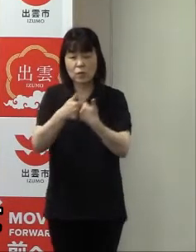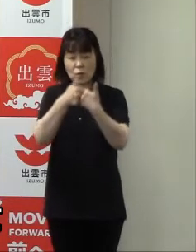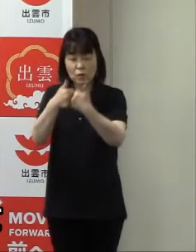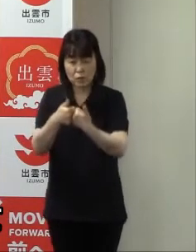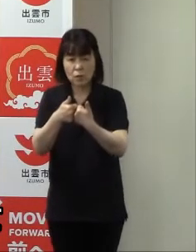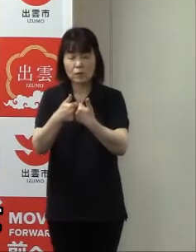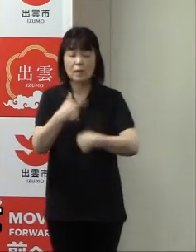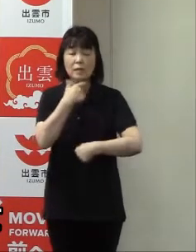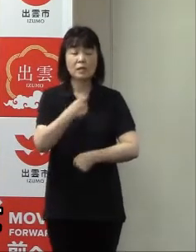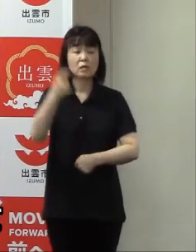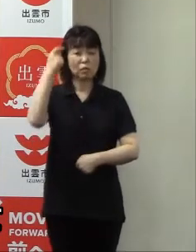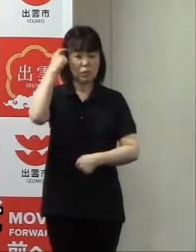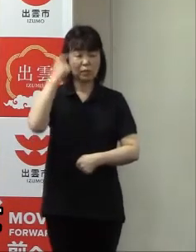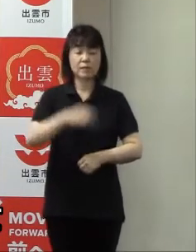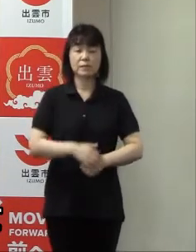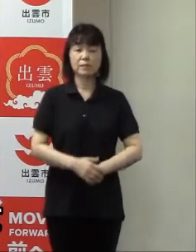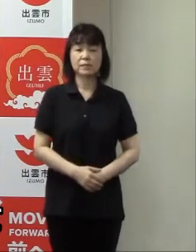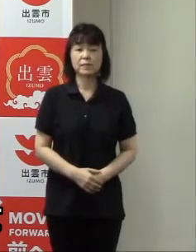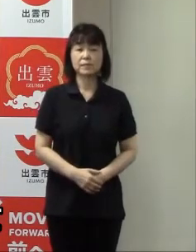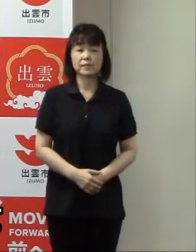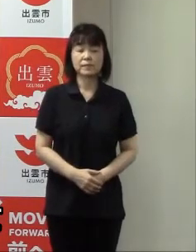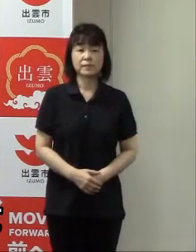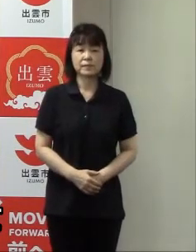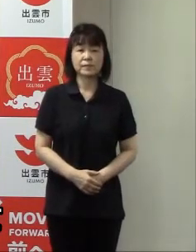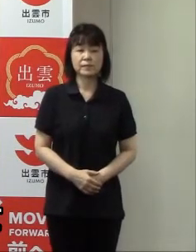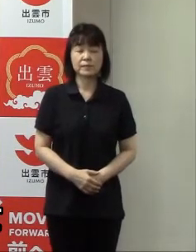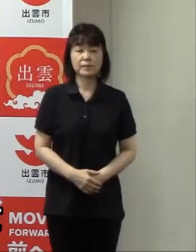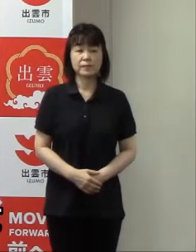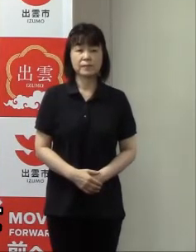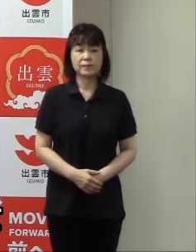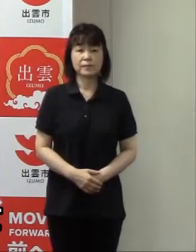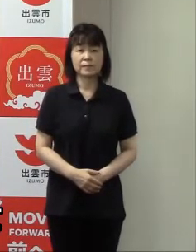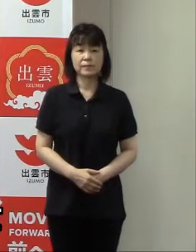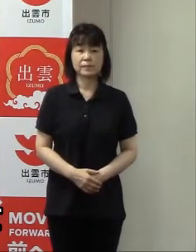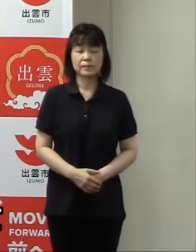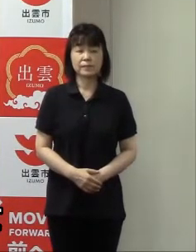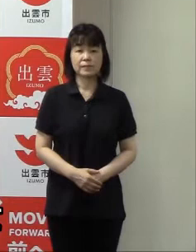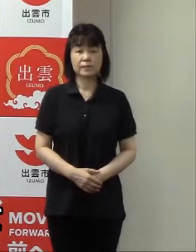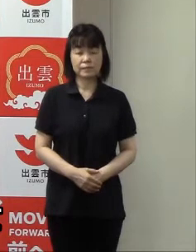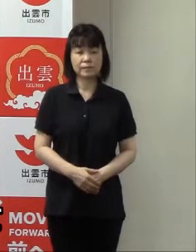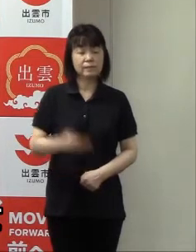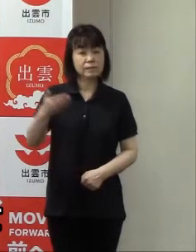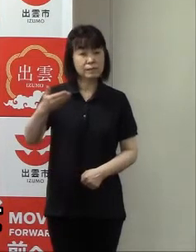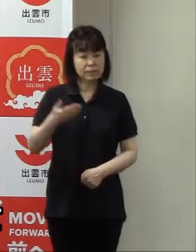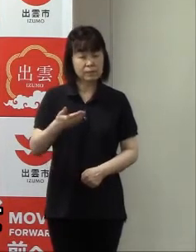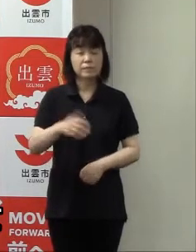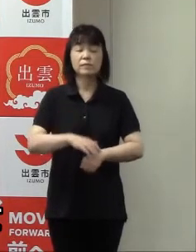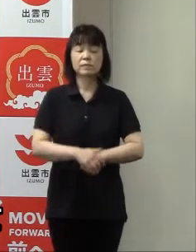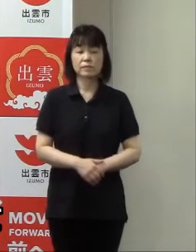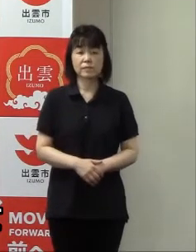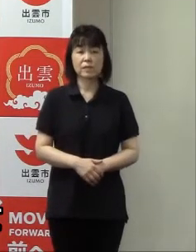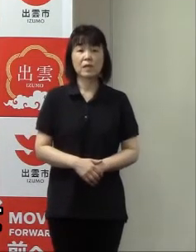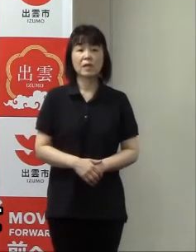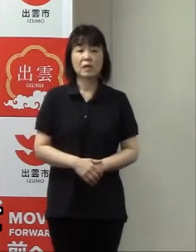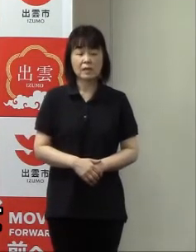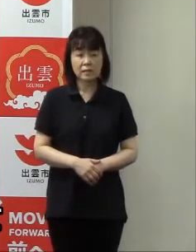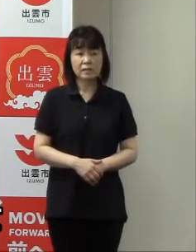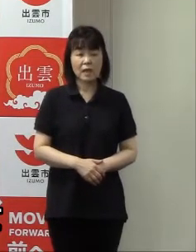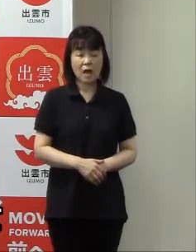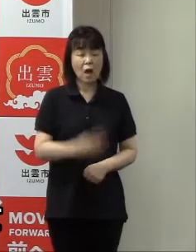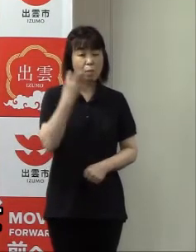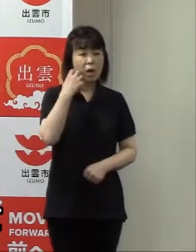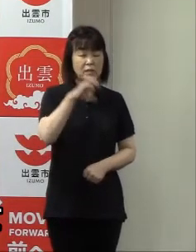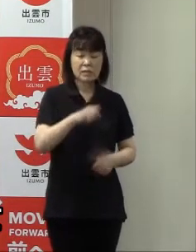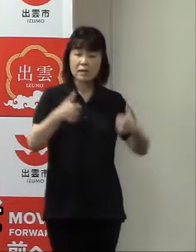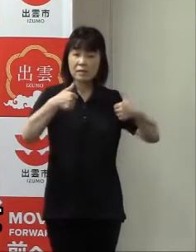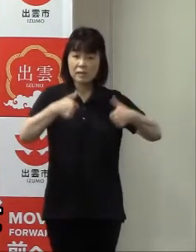なことです。 わかりました。あくまでも立地自治体の安全協